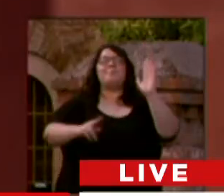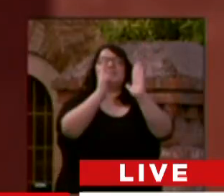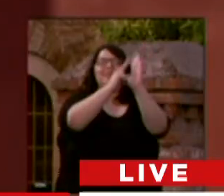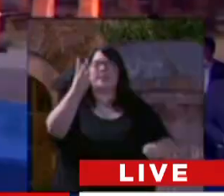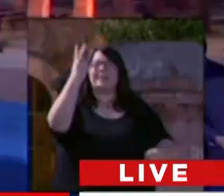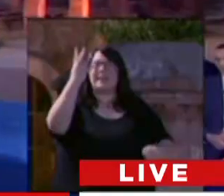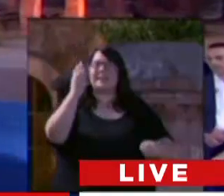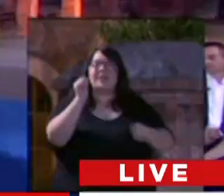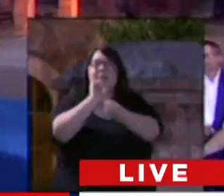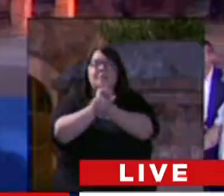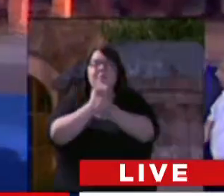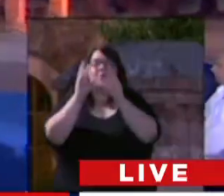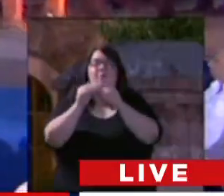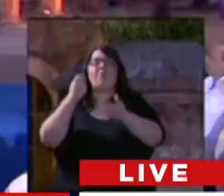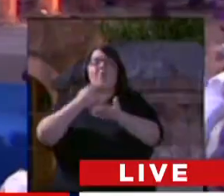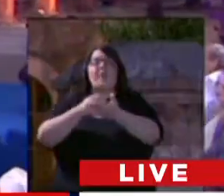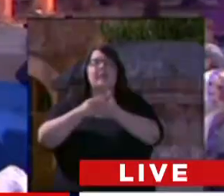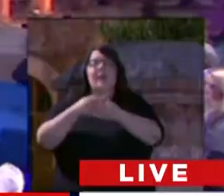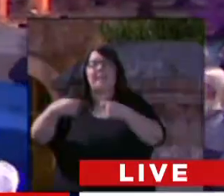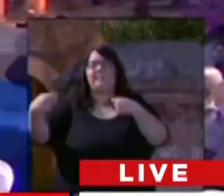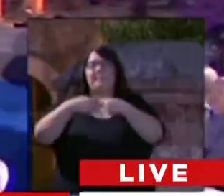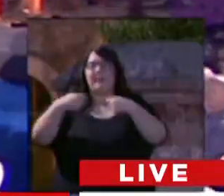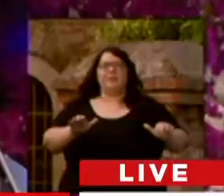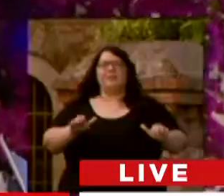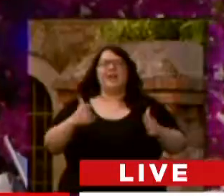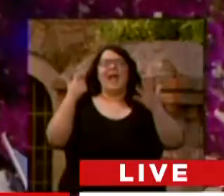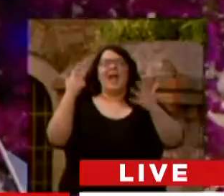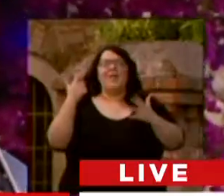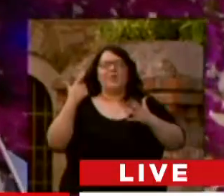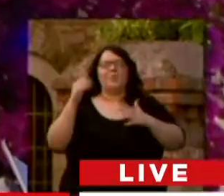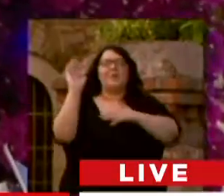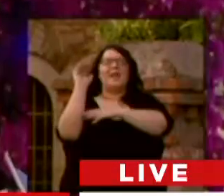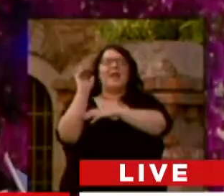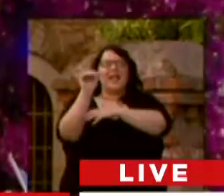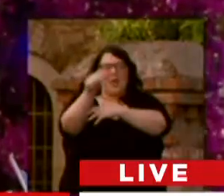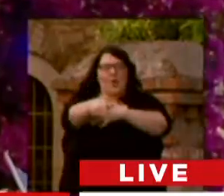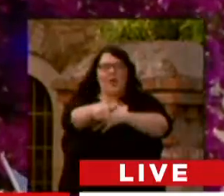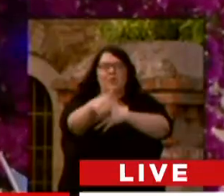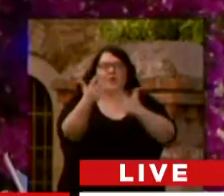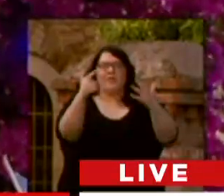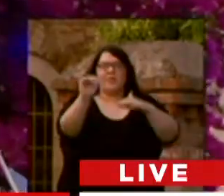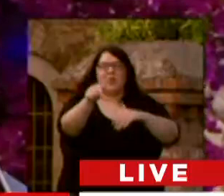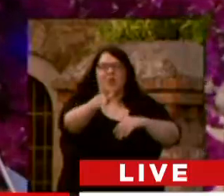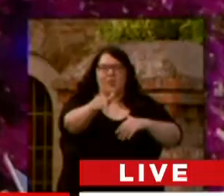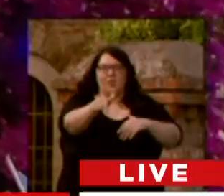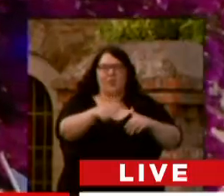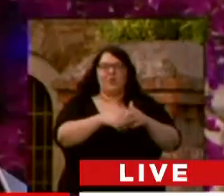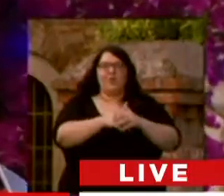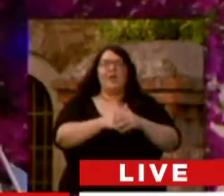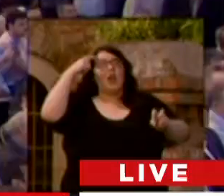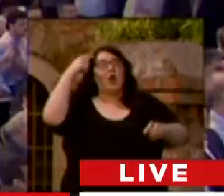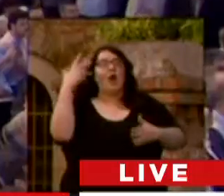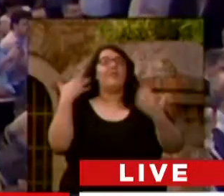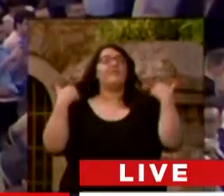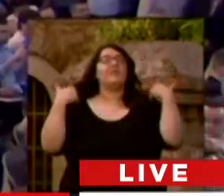Αχαΐα. Στην ομιλία του, ο Κυριάκος Μητσοτάκης δεν παρέλειψε να στραφεί κατά της στρατηγικής που ακολουθεί ο ΣΥΡΙΖΑ, που όπως τόνισε, το μόνο